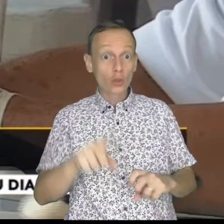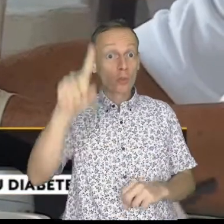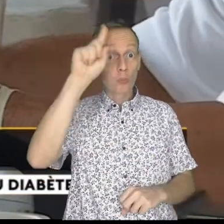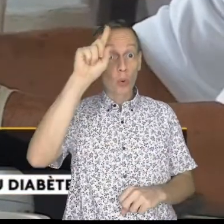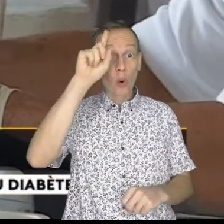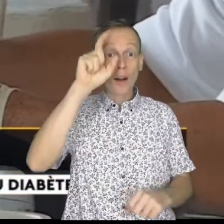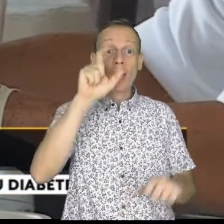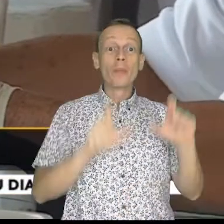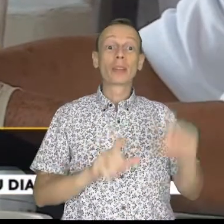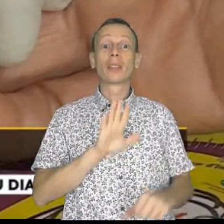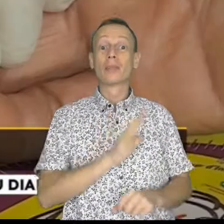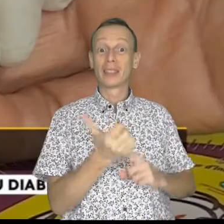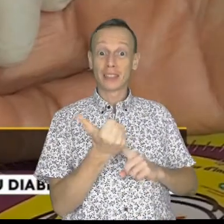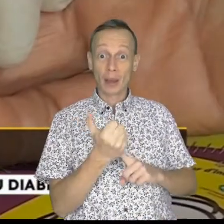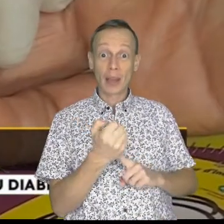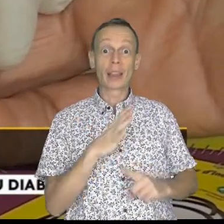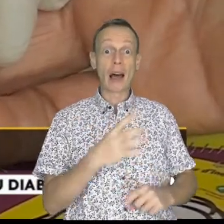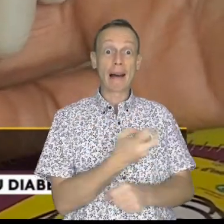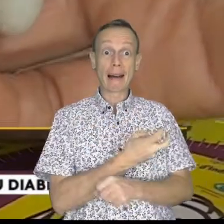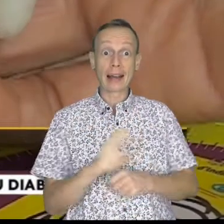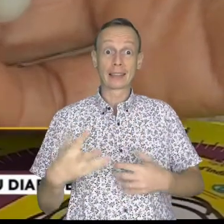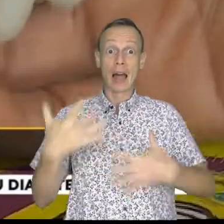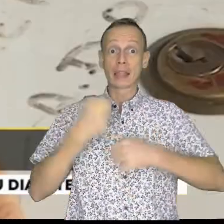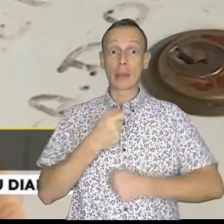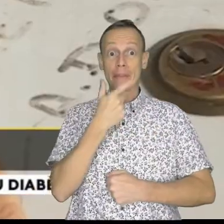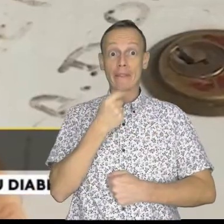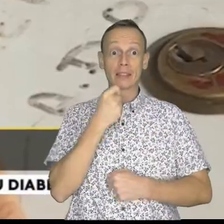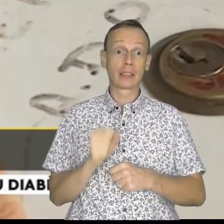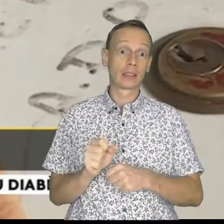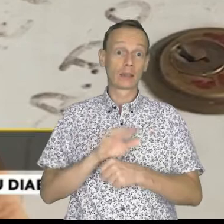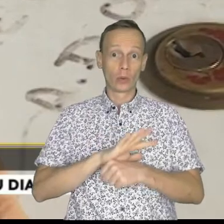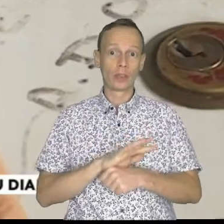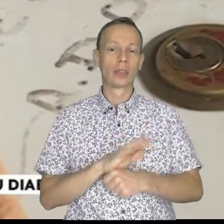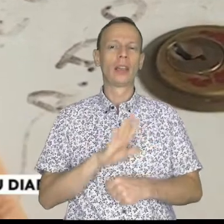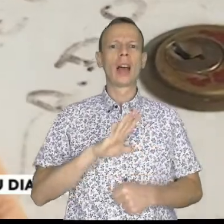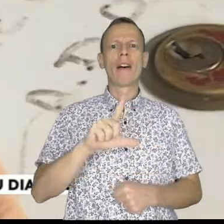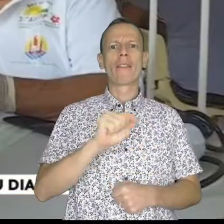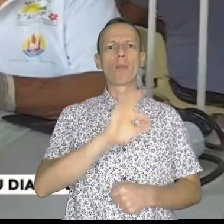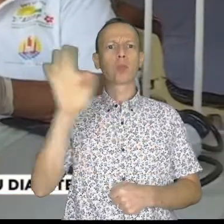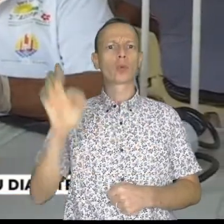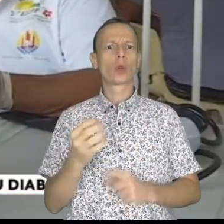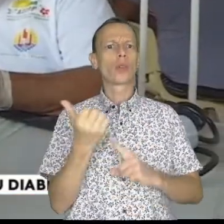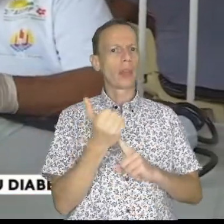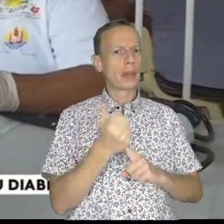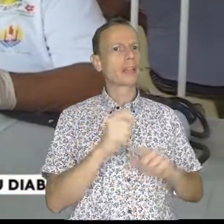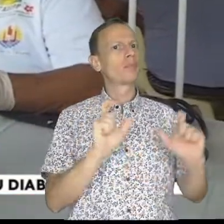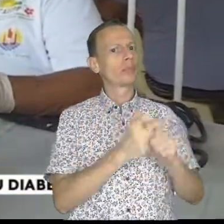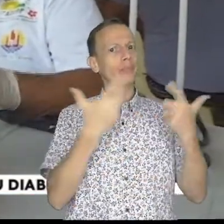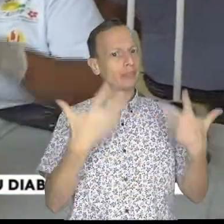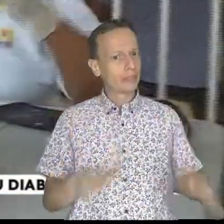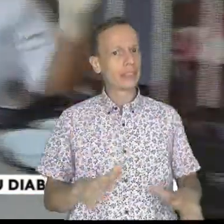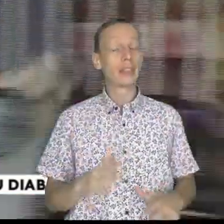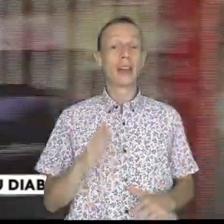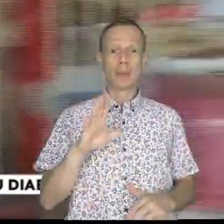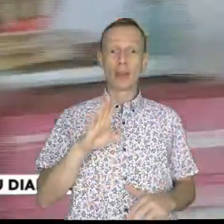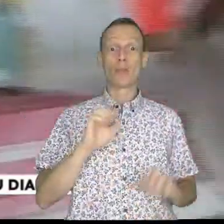été aussi capital puisque vous le savez, les diabétiques font partie des personnes à risque. On compte 20% de diabétiques connus sur le territoire,